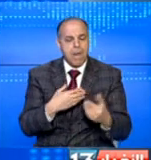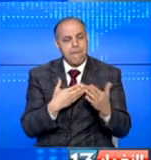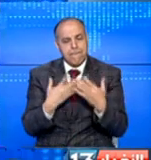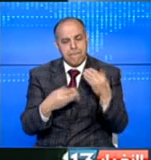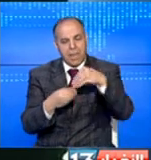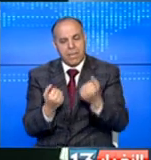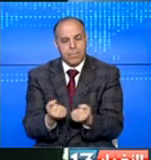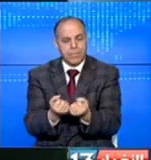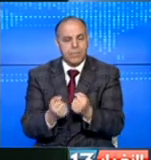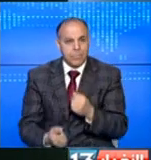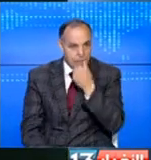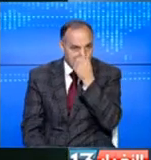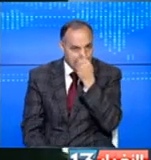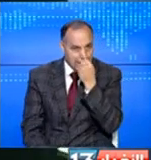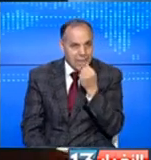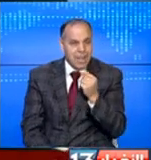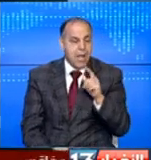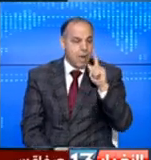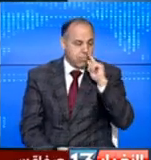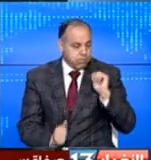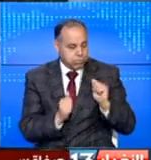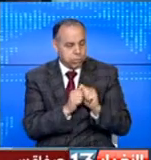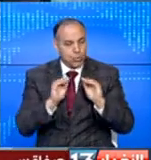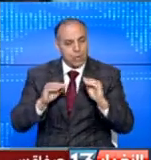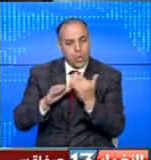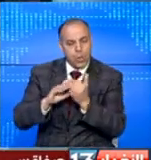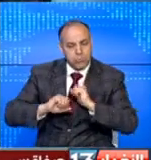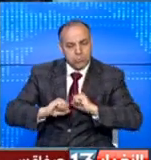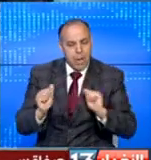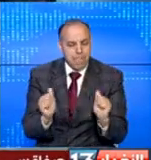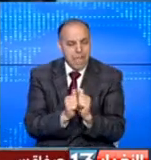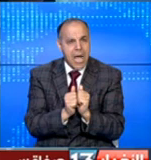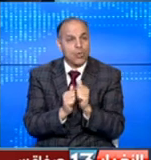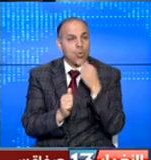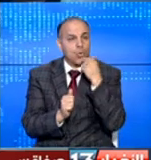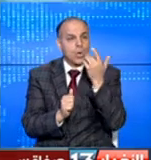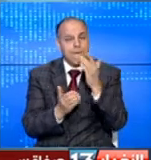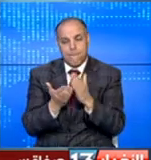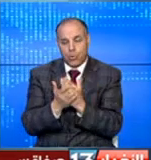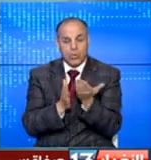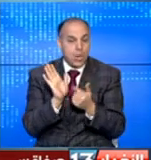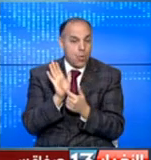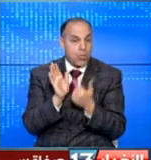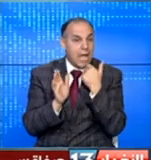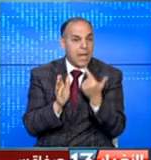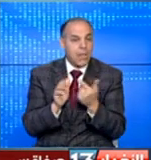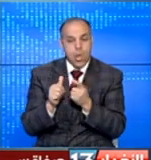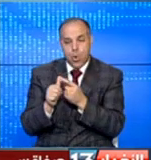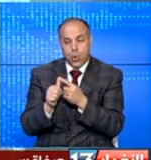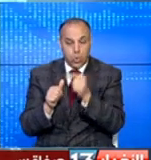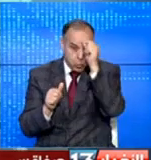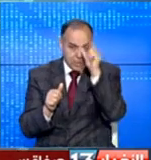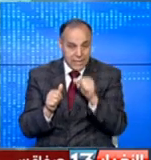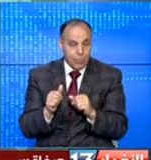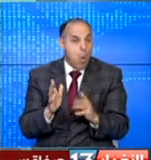محيطهم. حلقة تكوينية لأساتذة التربية المدنية لنحت معالم مشروع نموذجي هو الأول وطنيا